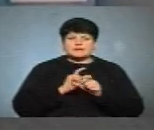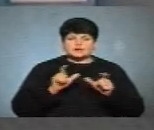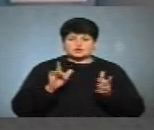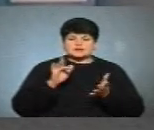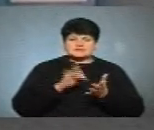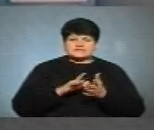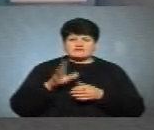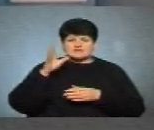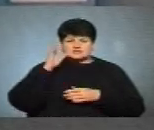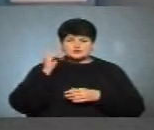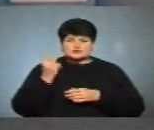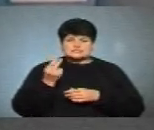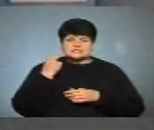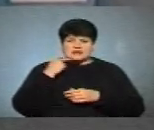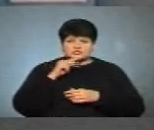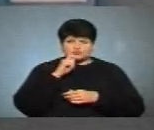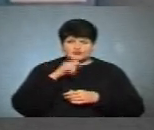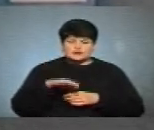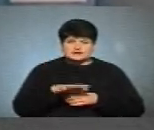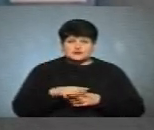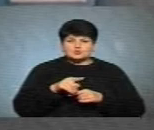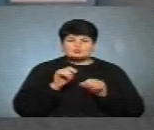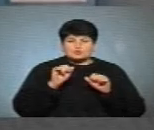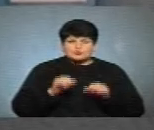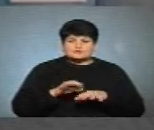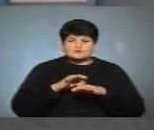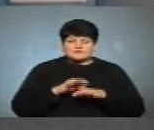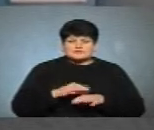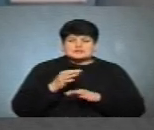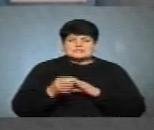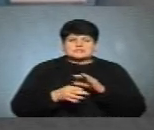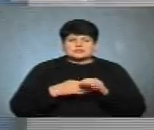центр вважається одним із кращих в Україні. Його спроможність провести за добу